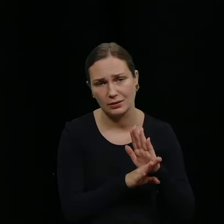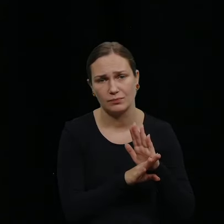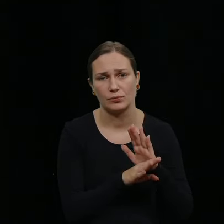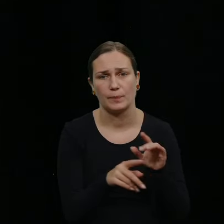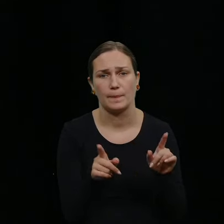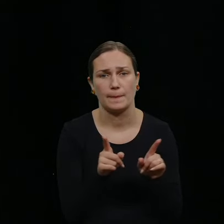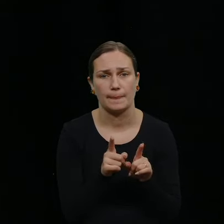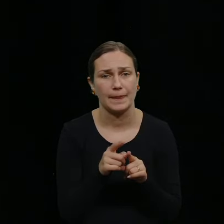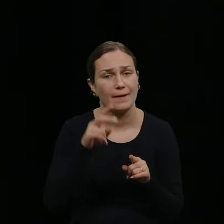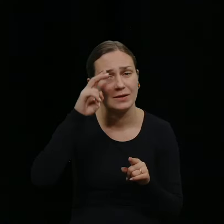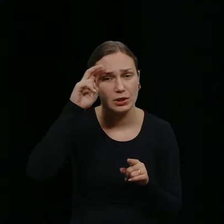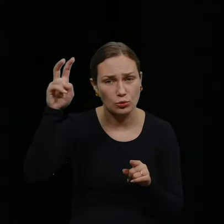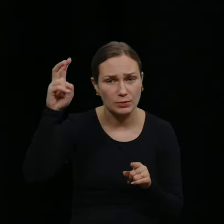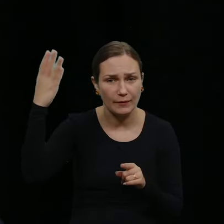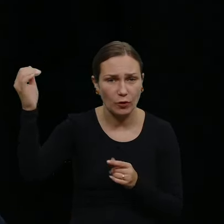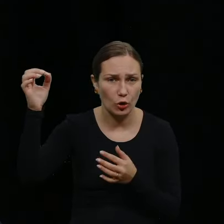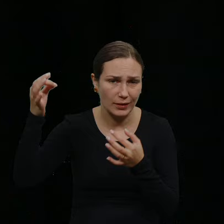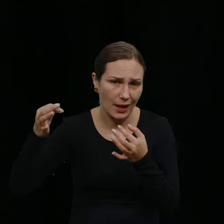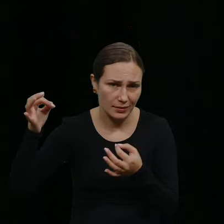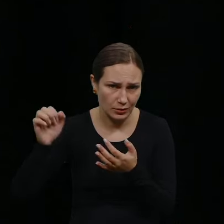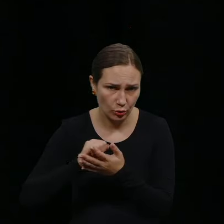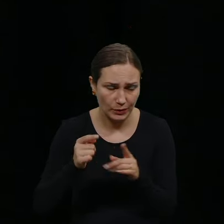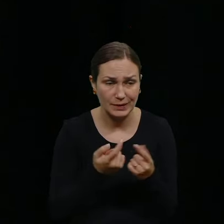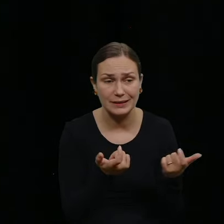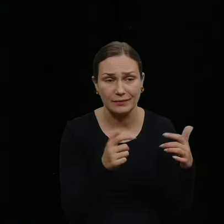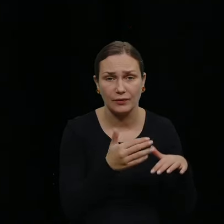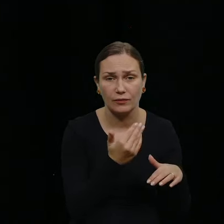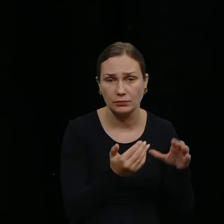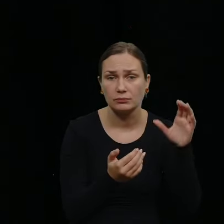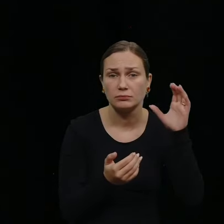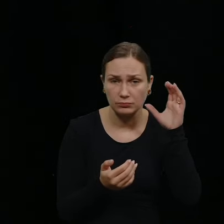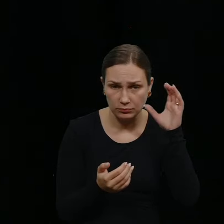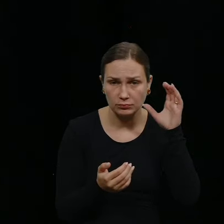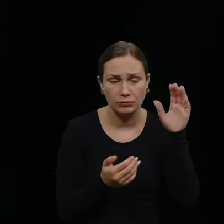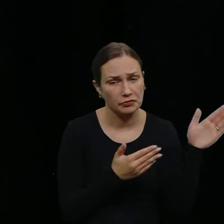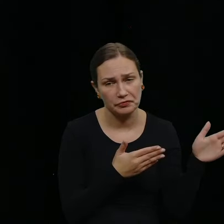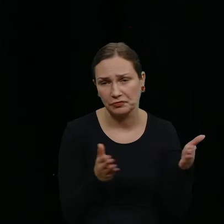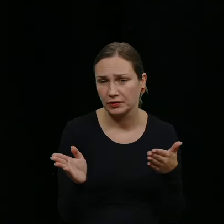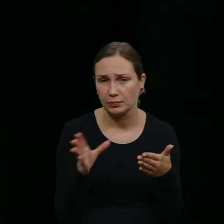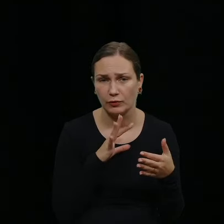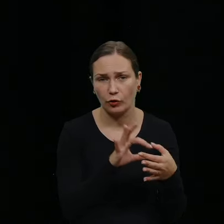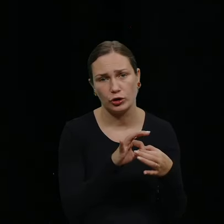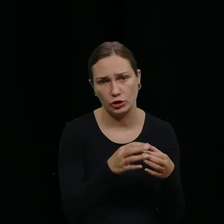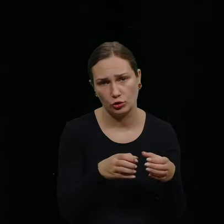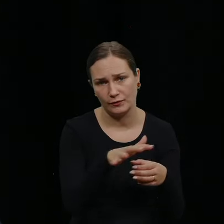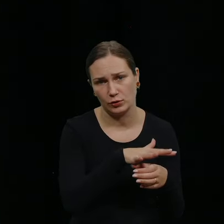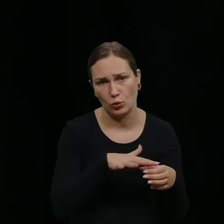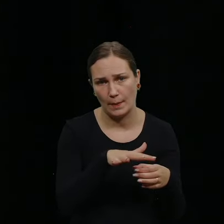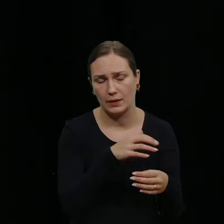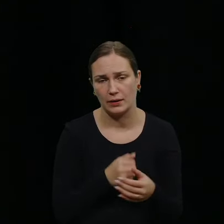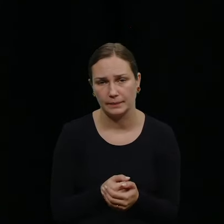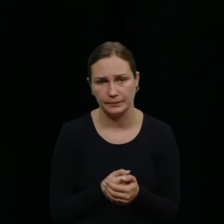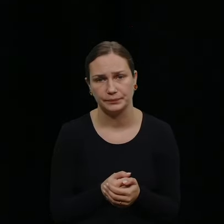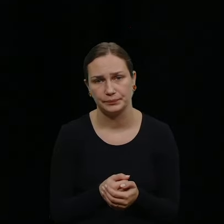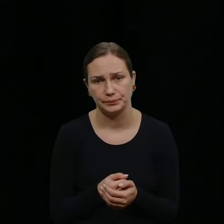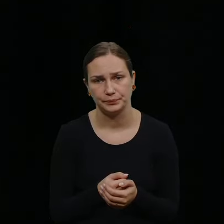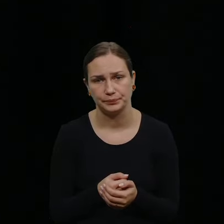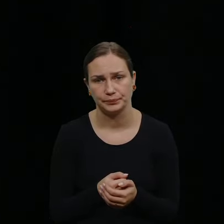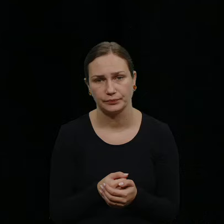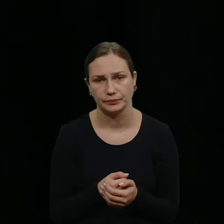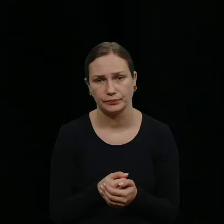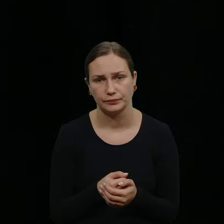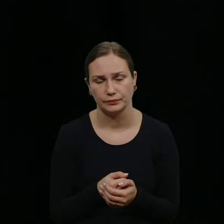tiek vyriausybės teisės aktų, tiek savivaldos, tai buvo pastovus ryšys su gyventojais, su rinkėjais.